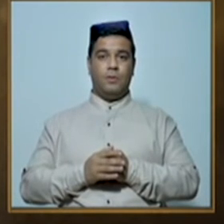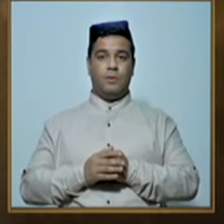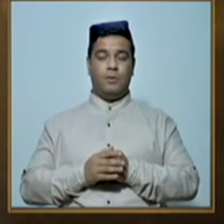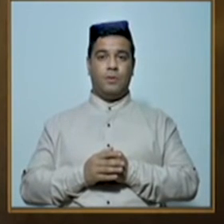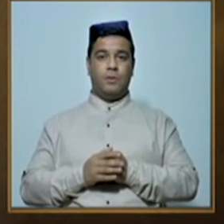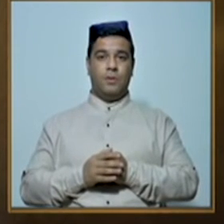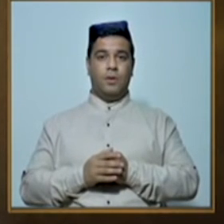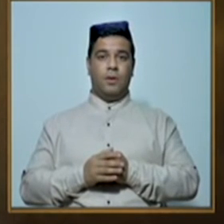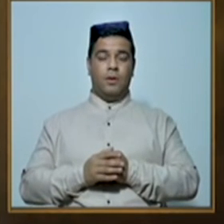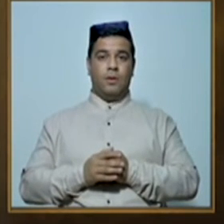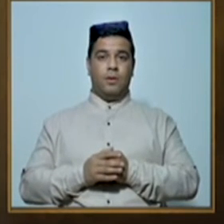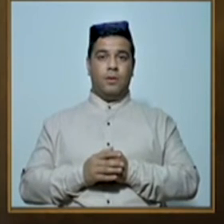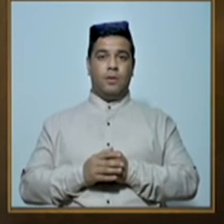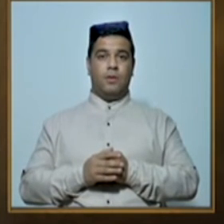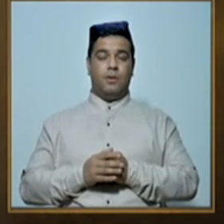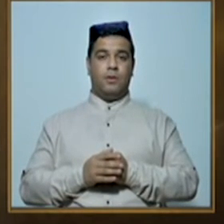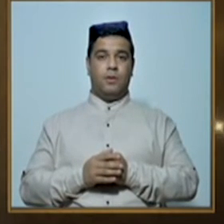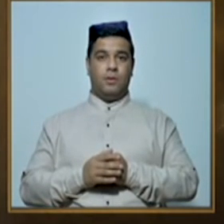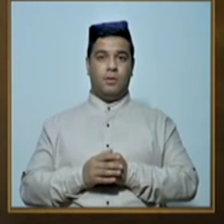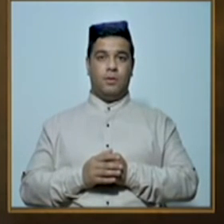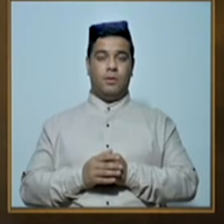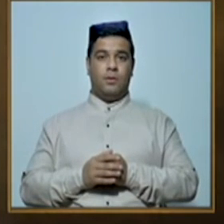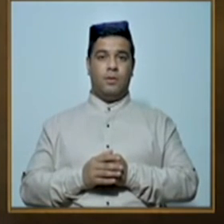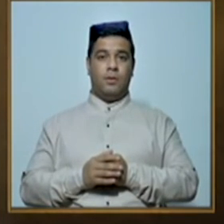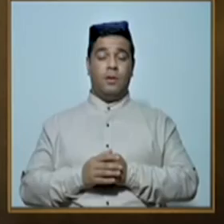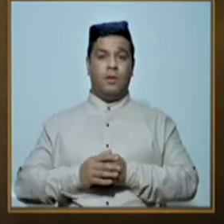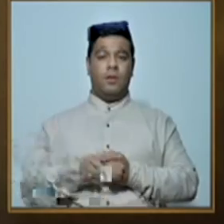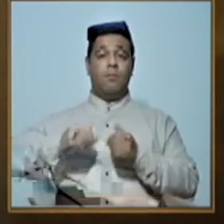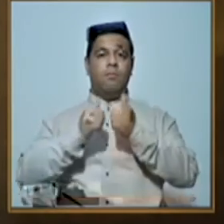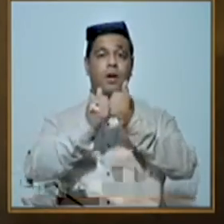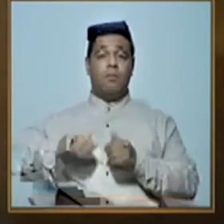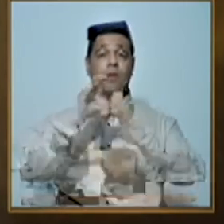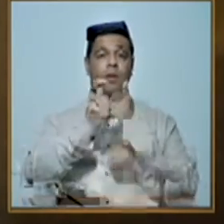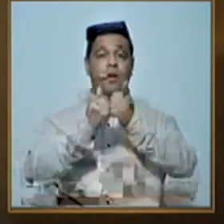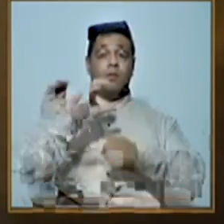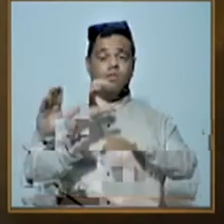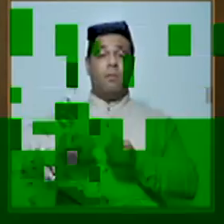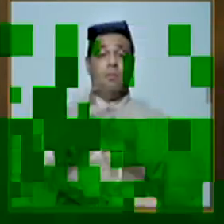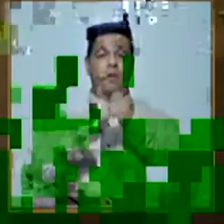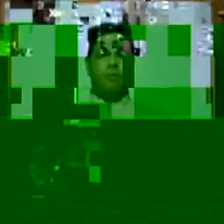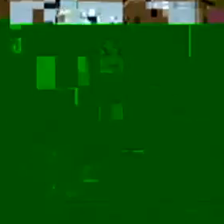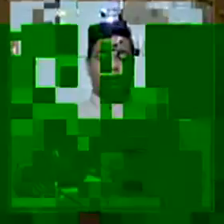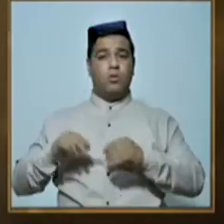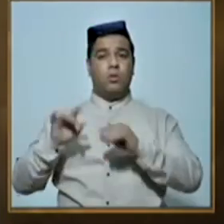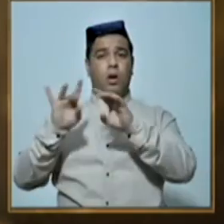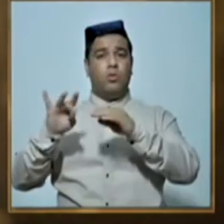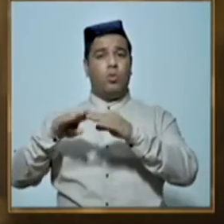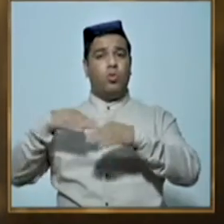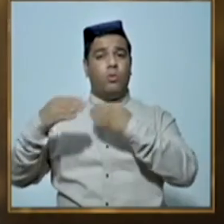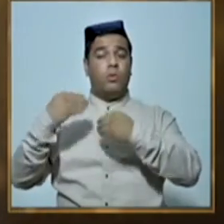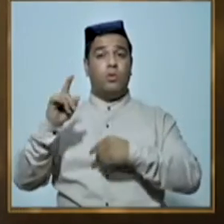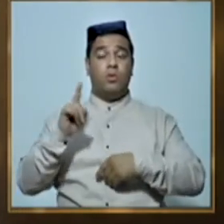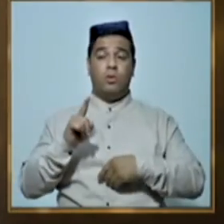astati'u an anha anki şey'en min Allahi. Hay Fatima. Ey Resulullah'ın kızı. Cennet